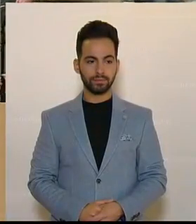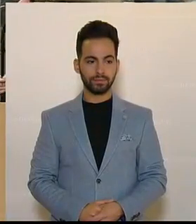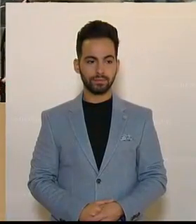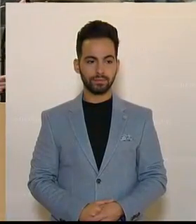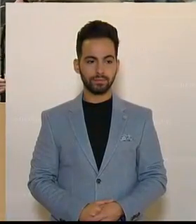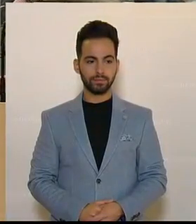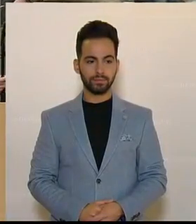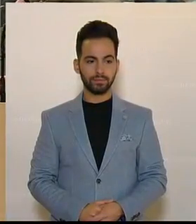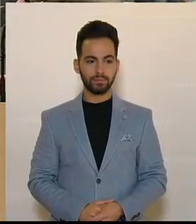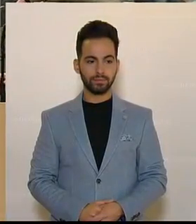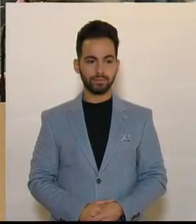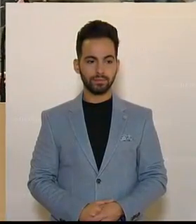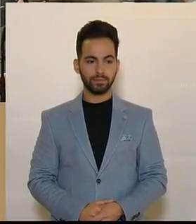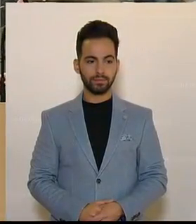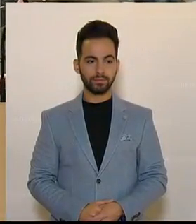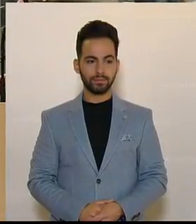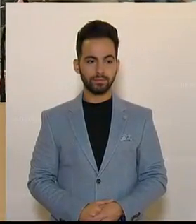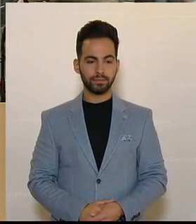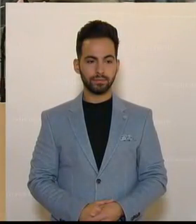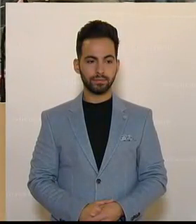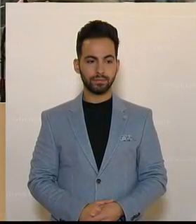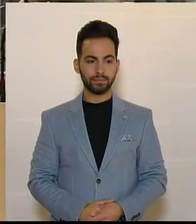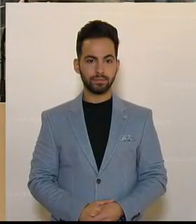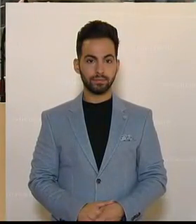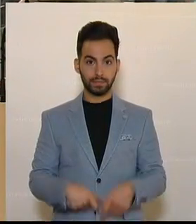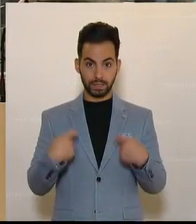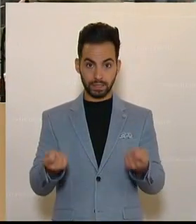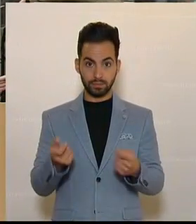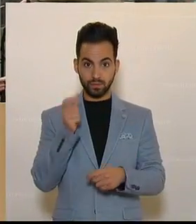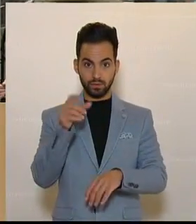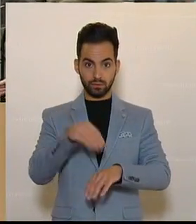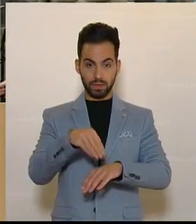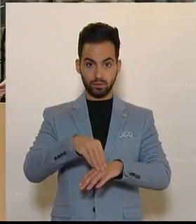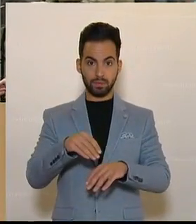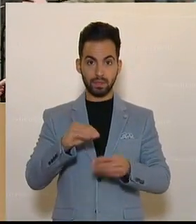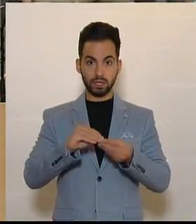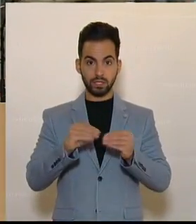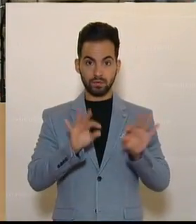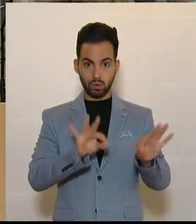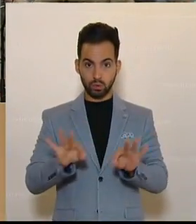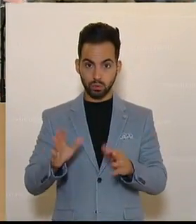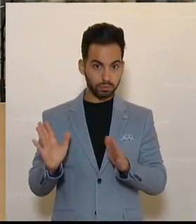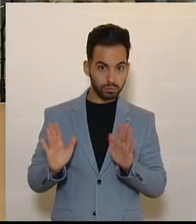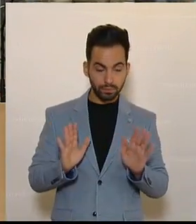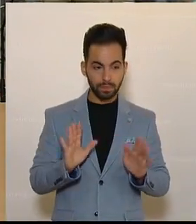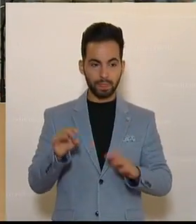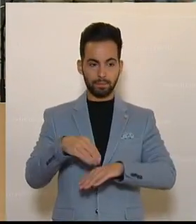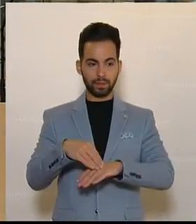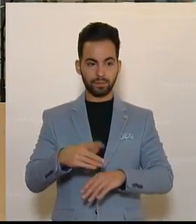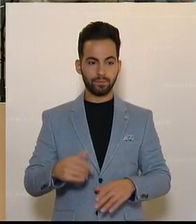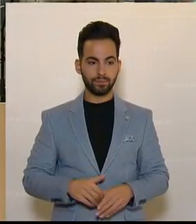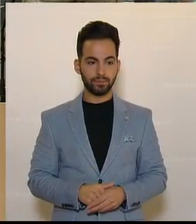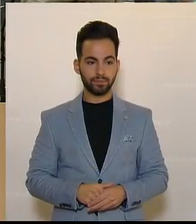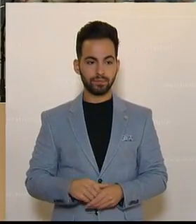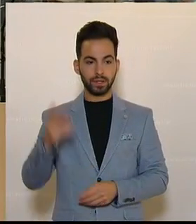von ÖVP, FPÖ und NEOS abgeschafft werden soll. Das ist falsch. Nicht die FPÖ wird mitstimmen, sondern natürlich